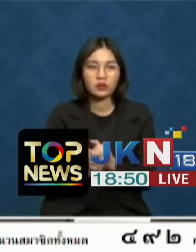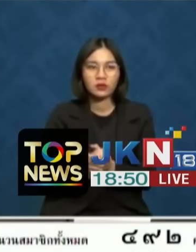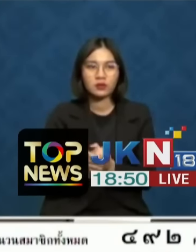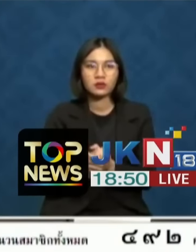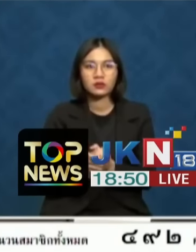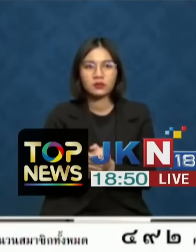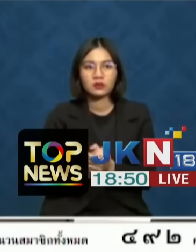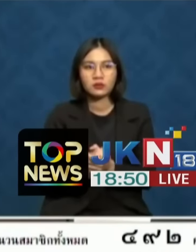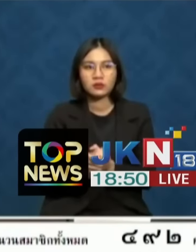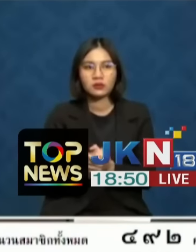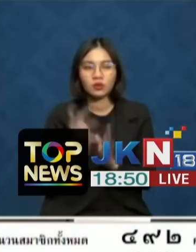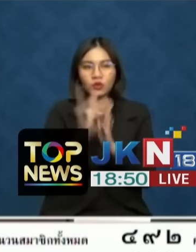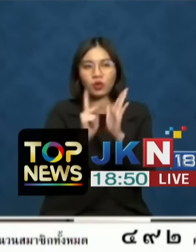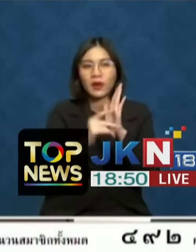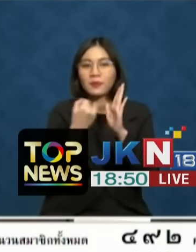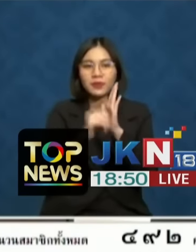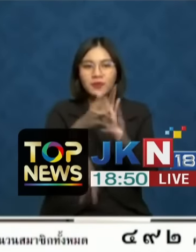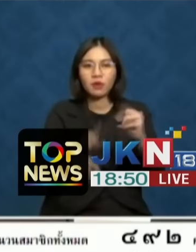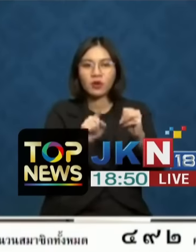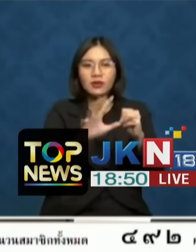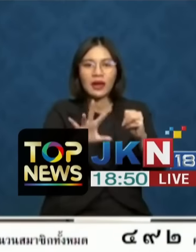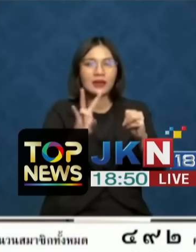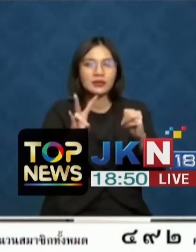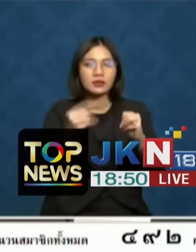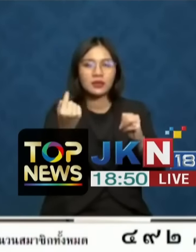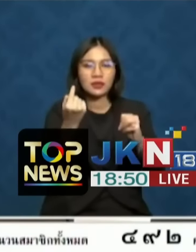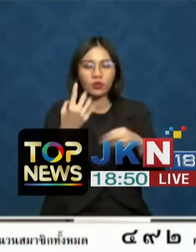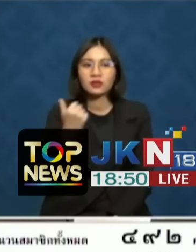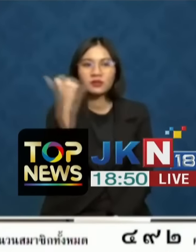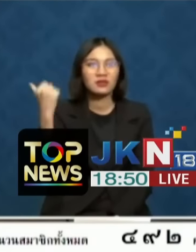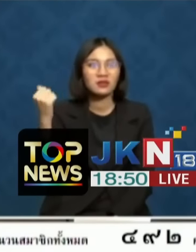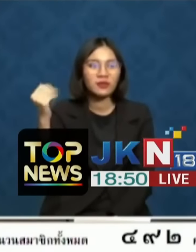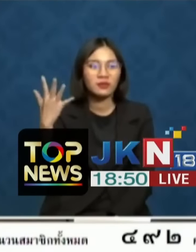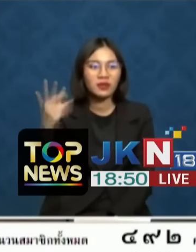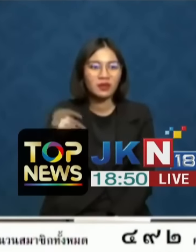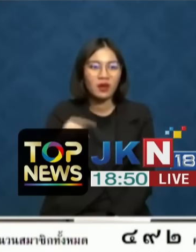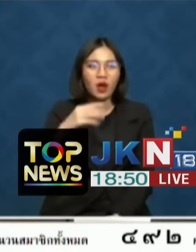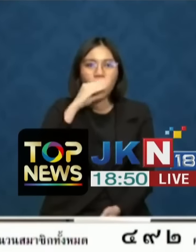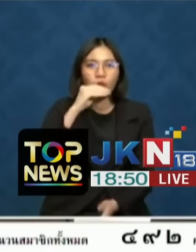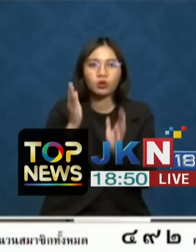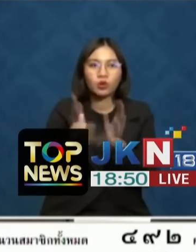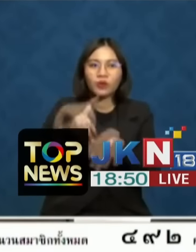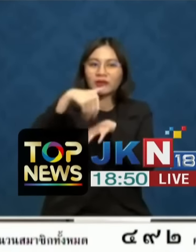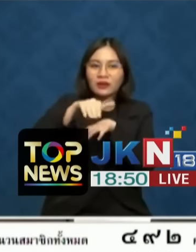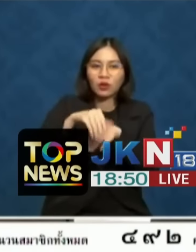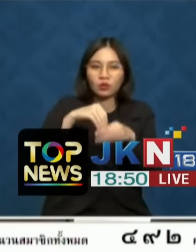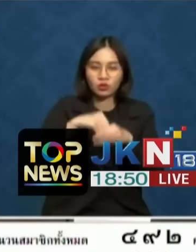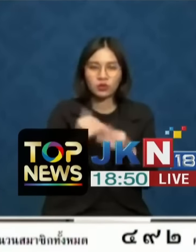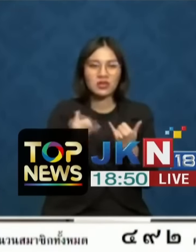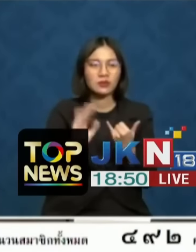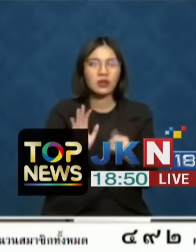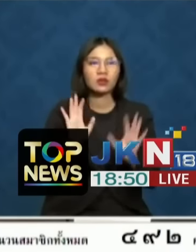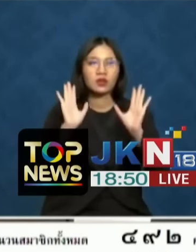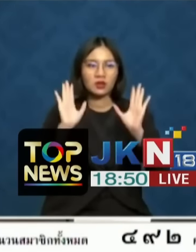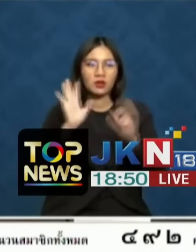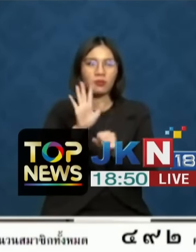กแค่มาตรา157นะคะจำคุก3ปีเพียงเท่านั้นนะคะ เป็นการกล่าวถึงบุคคลภายนอกและไม่อยู่ในนี้แกผมว่าพอแ